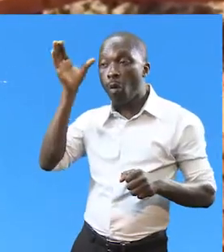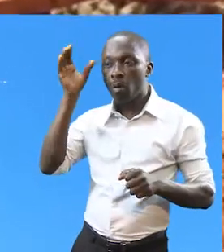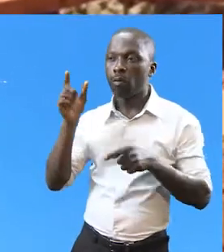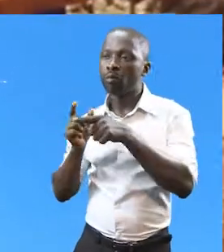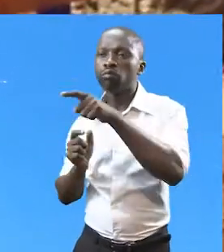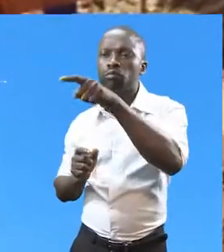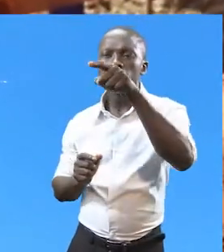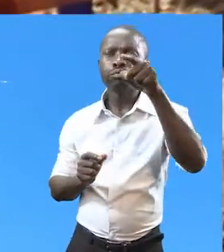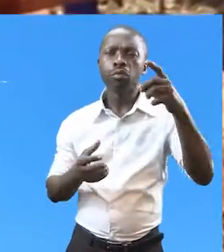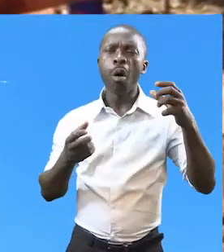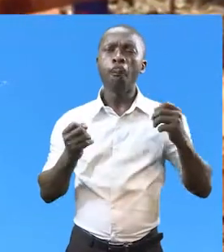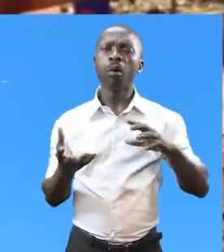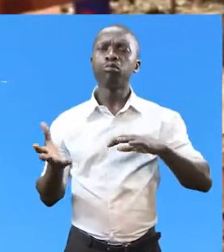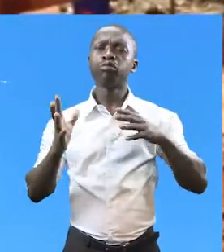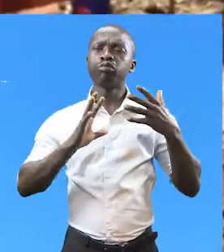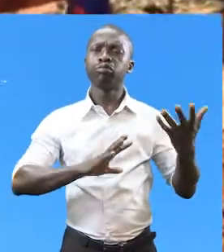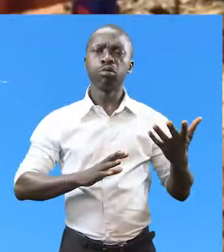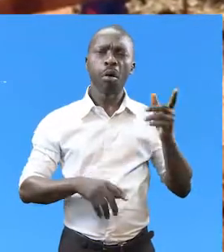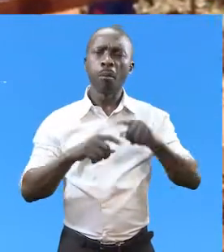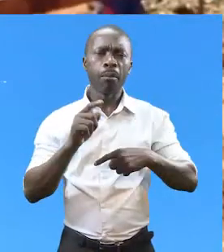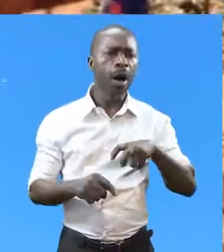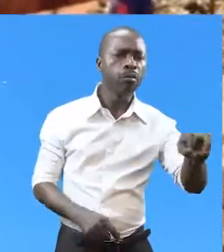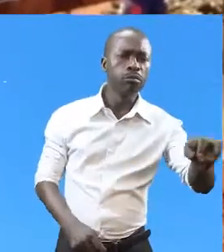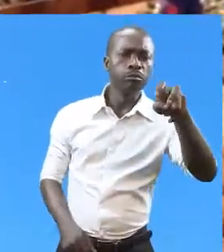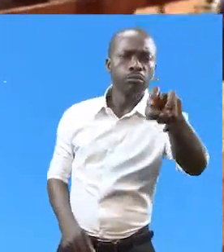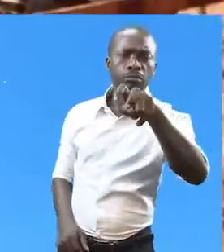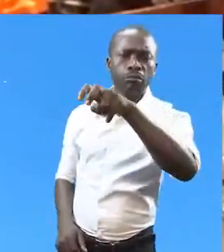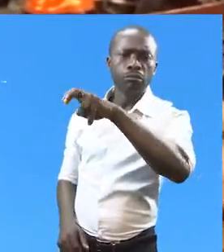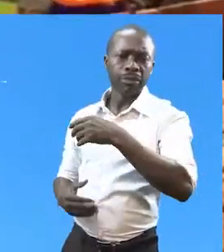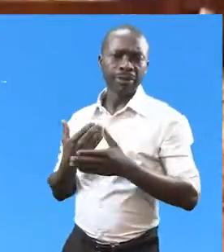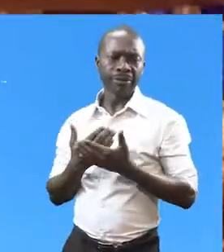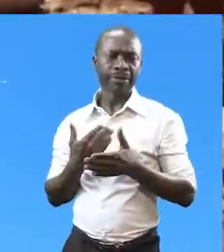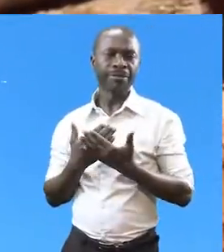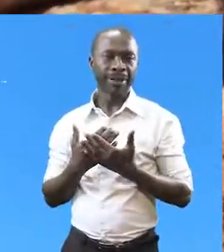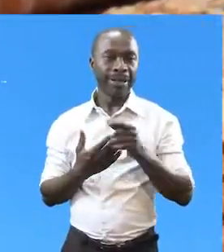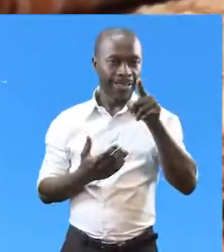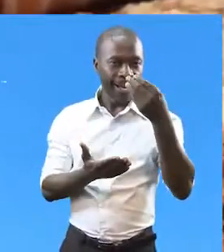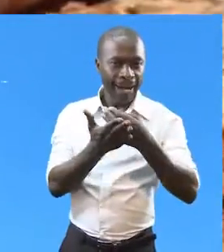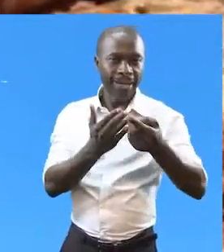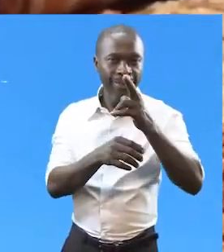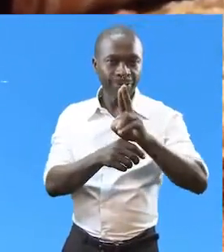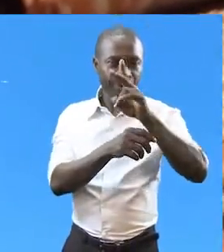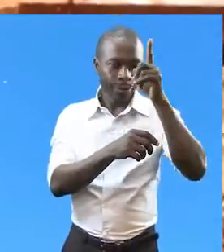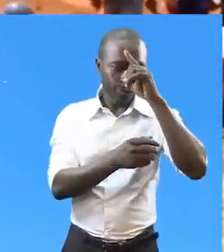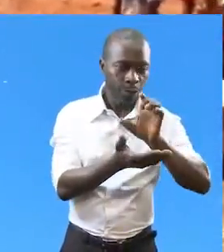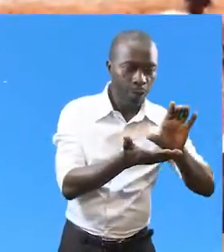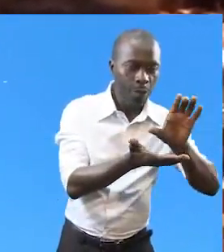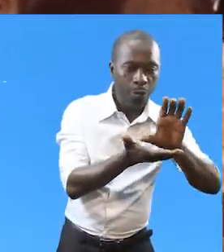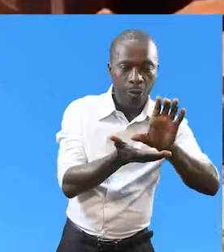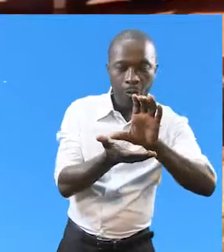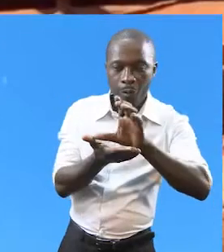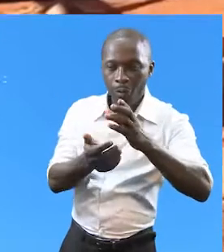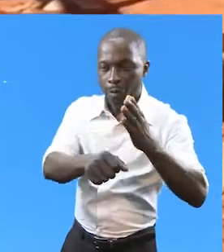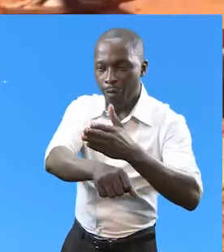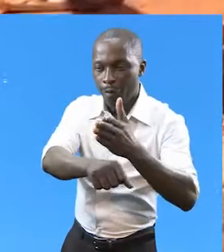sud-est de la Guinée équatoriale au Gabon, le corridor Brazzaville-Ouesso-Bangui-Djamena et la construction du port sec de